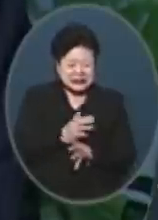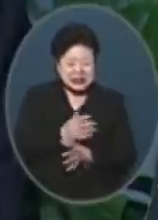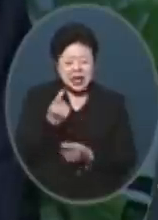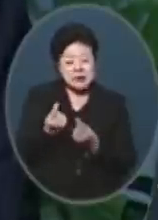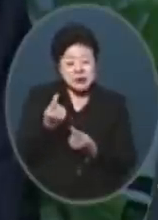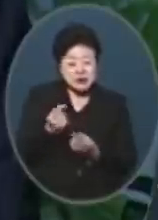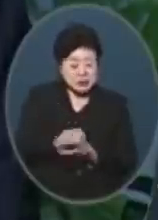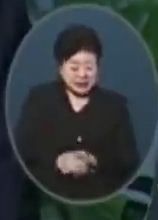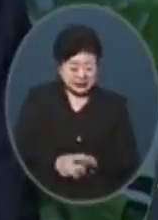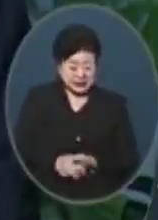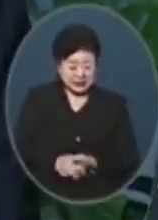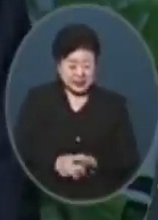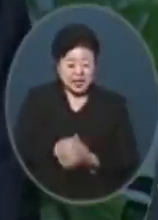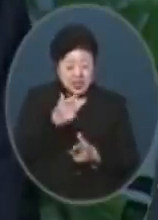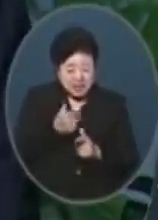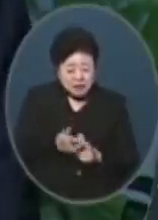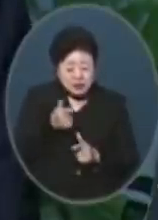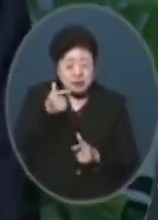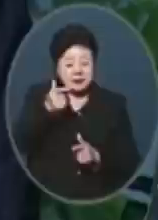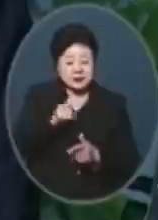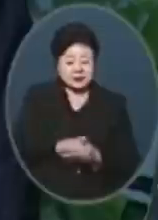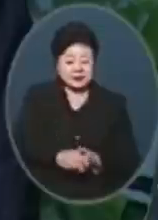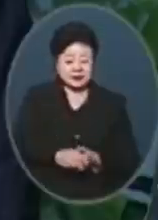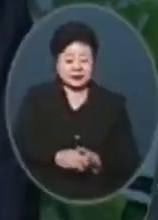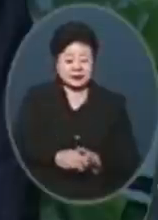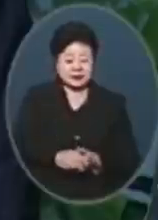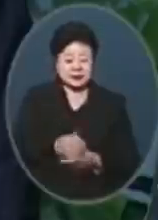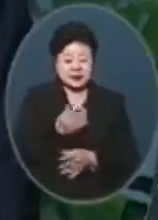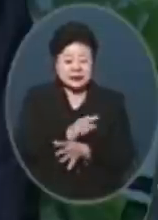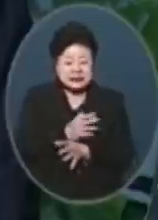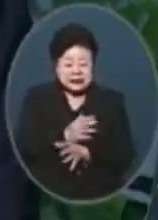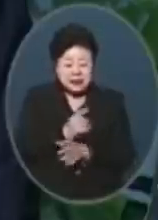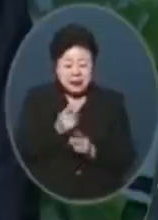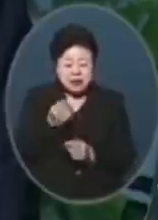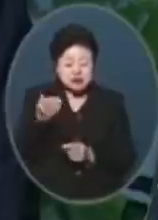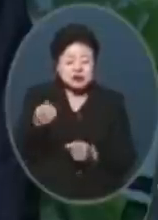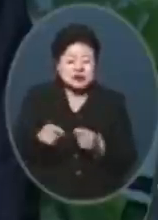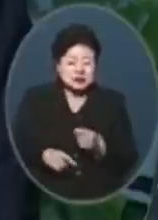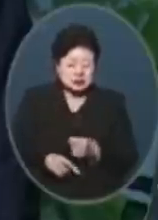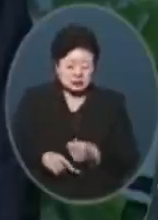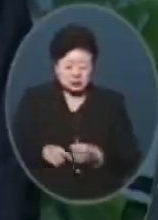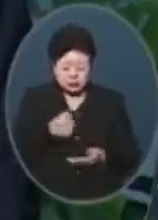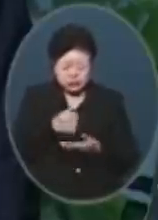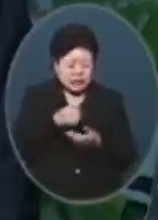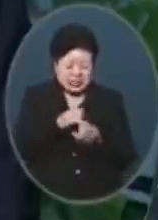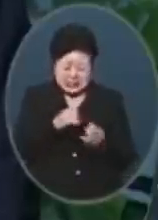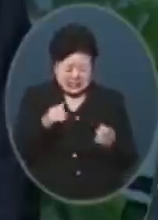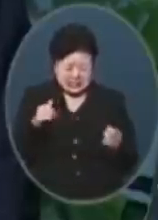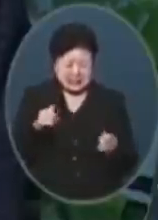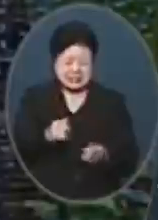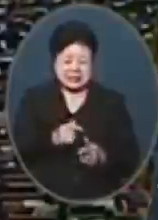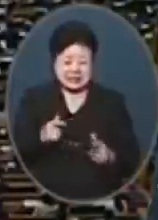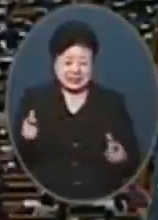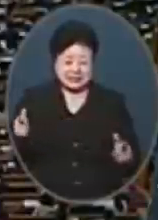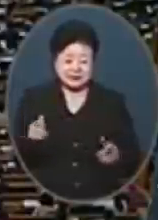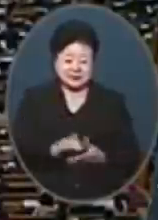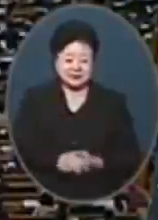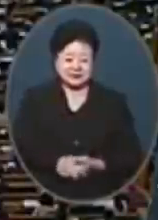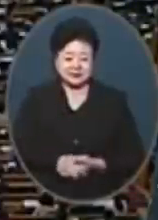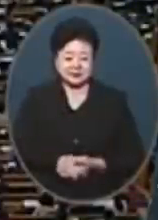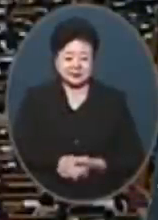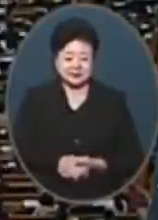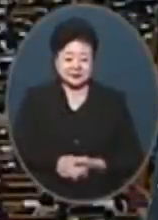비유지만 예수님이 장난 같은 말을 할 분이 아니신 것입니다.